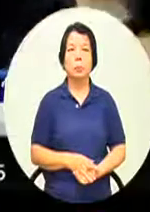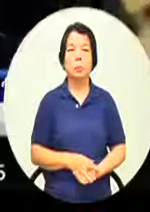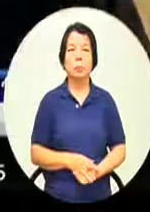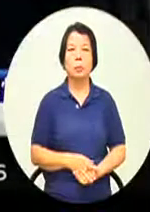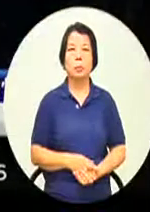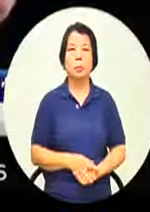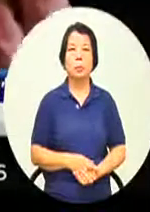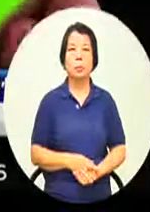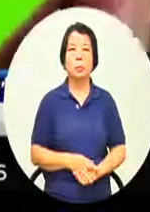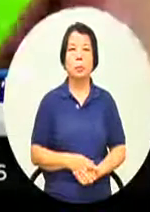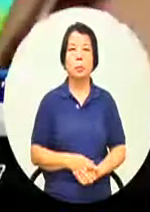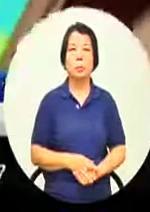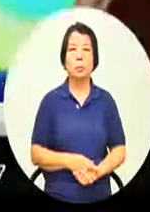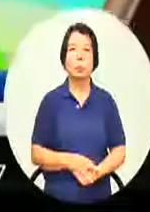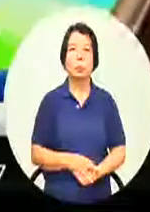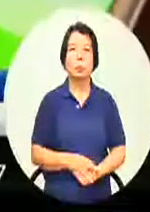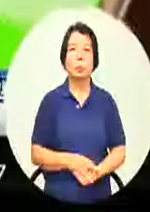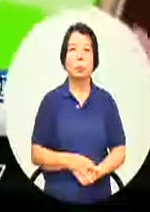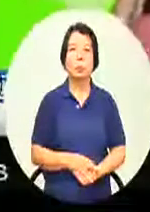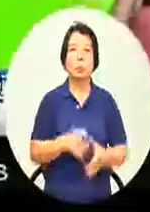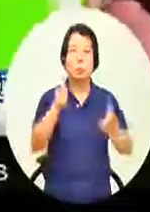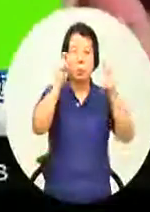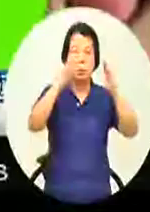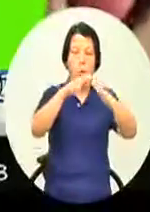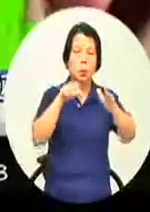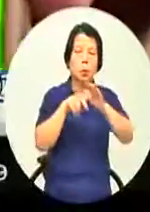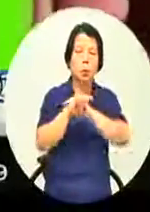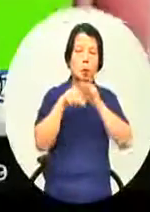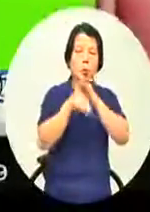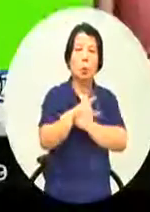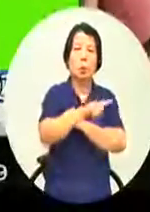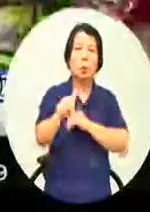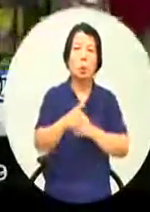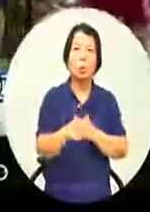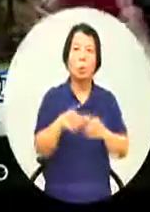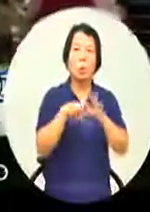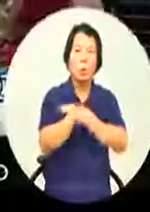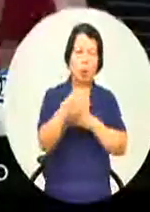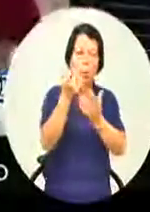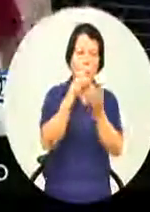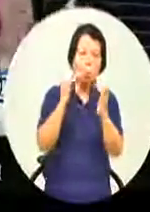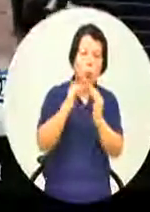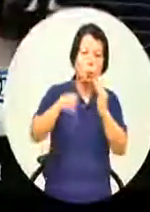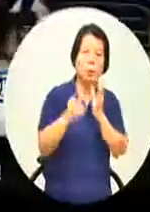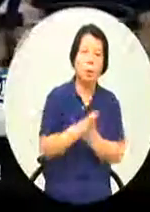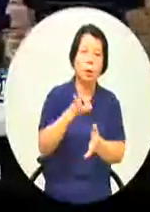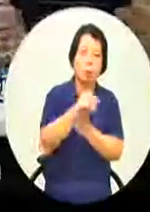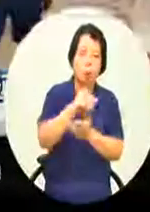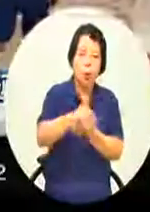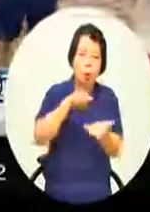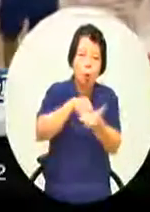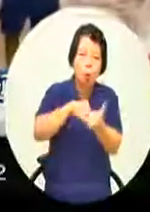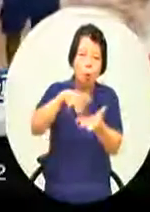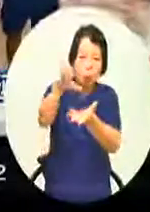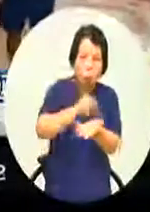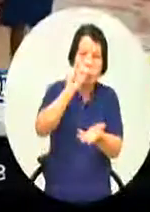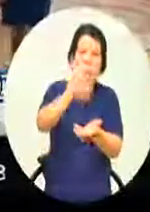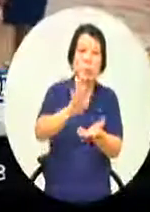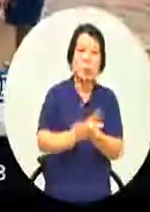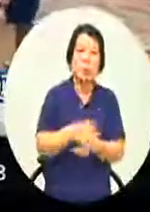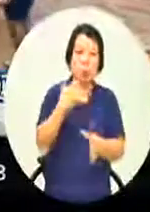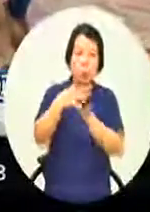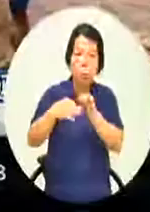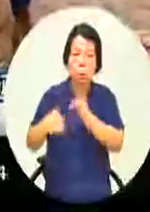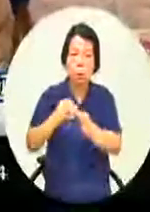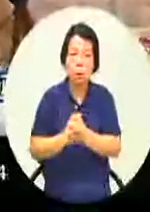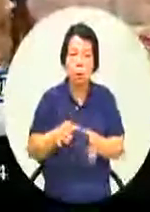迷你龙，赶快抓抓一下，你抓！高雄物产馆门口立刻抓到了一只迷你龙，营业时间开门做生意，但看看上门